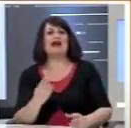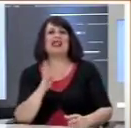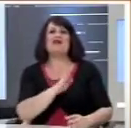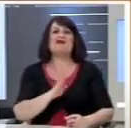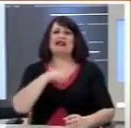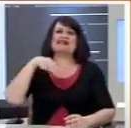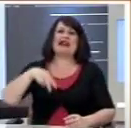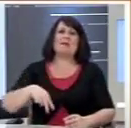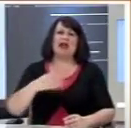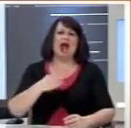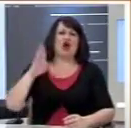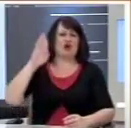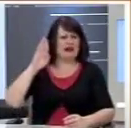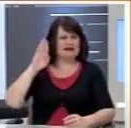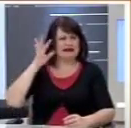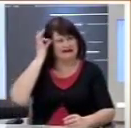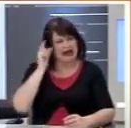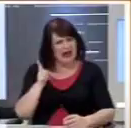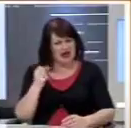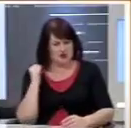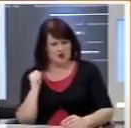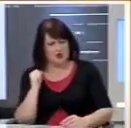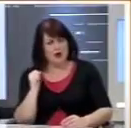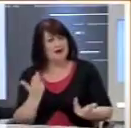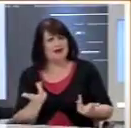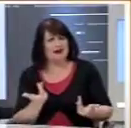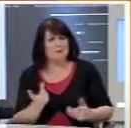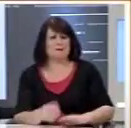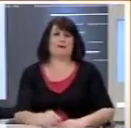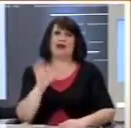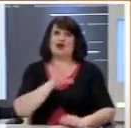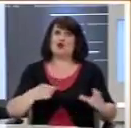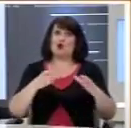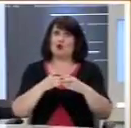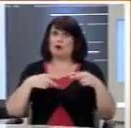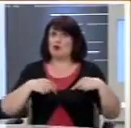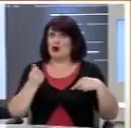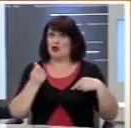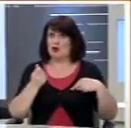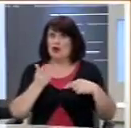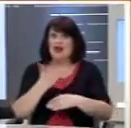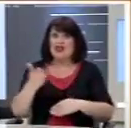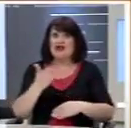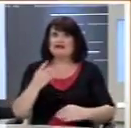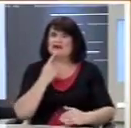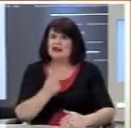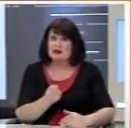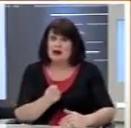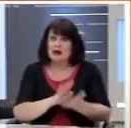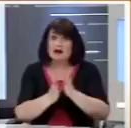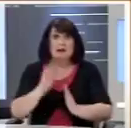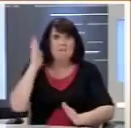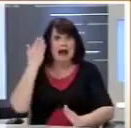Λεπέν. Και μάλιστα στο Eurogroup οι ίδιοι οι δεξιοί υπουργοί οικονομικών είπανε ότι όποιος νομίζει ότι ξεμπερδέψαμε με